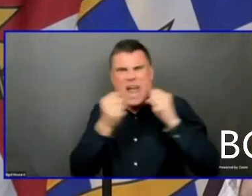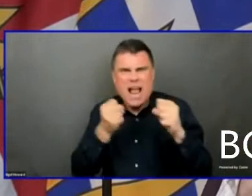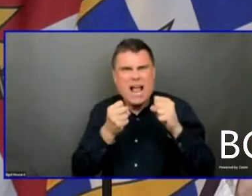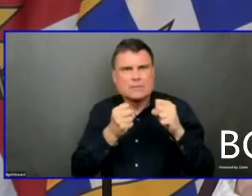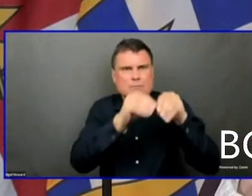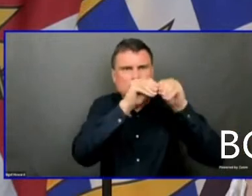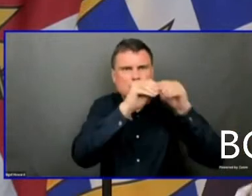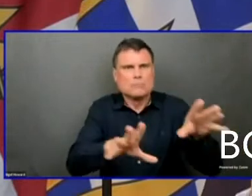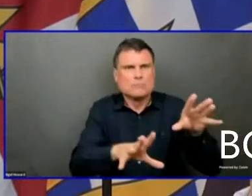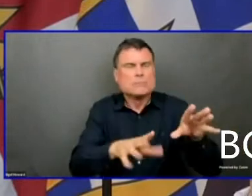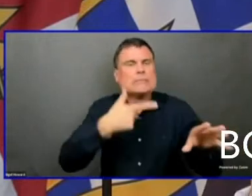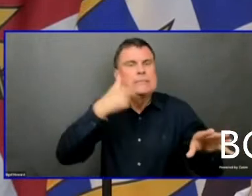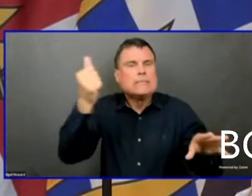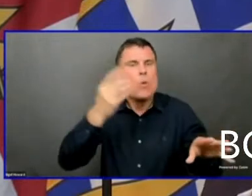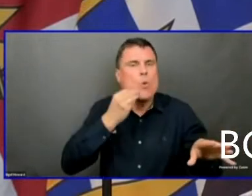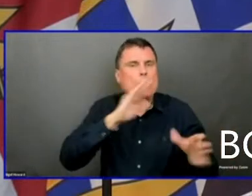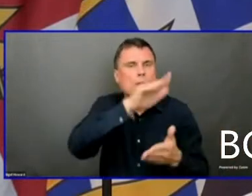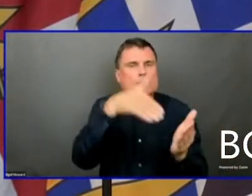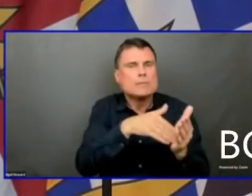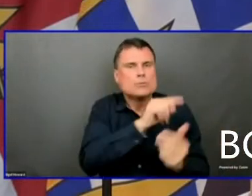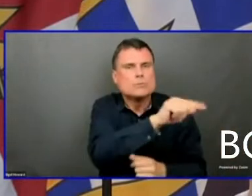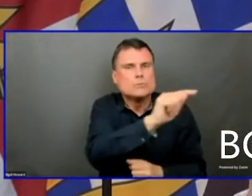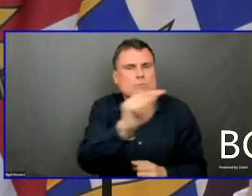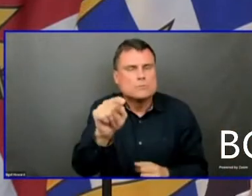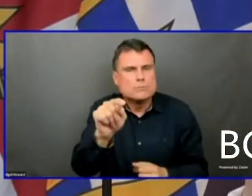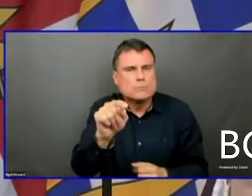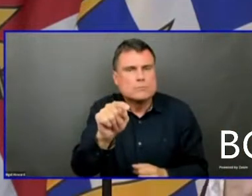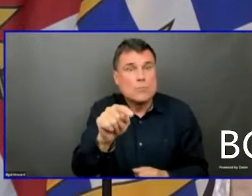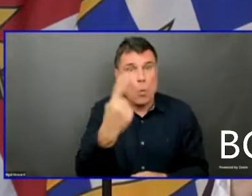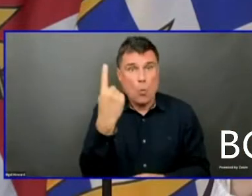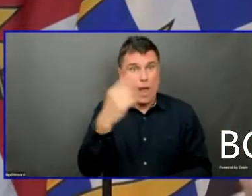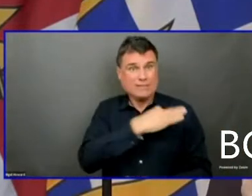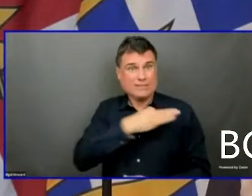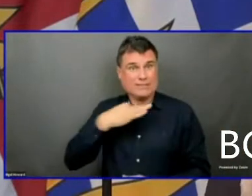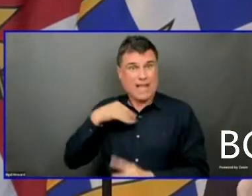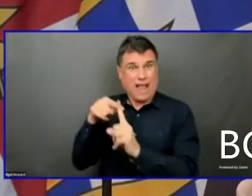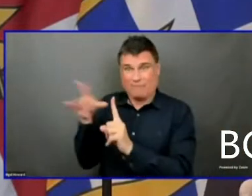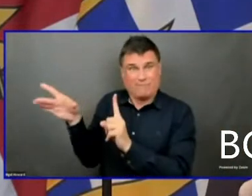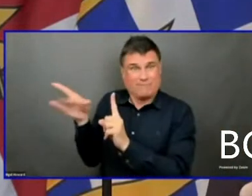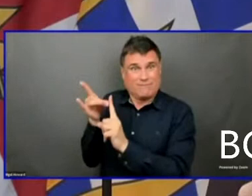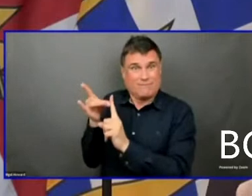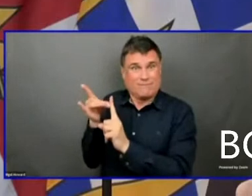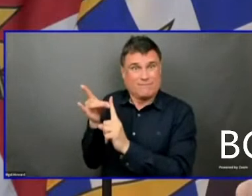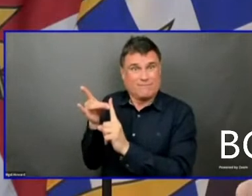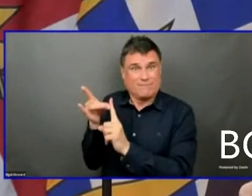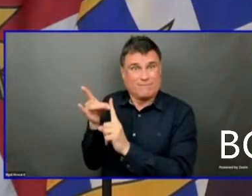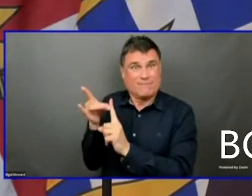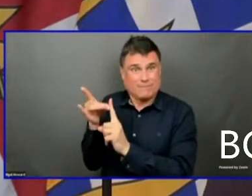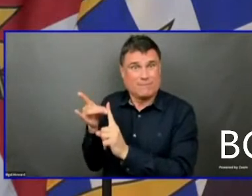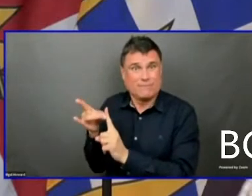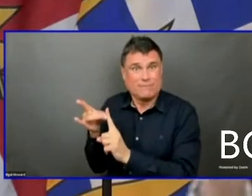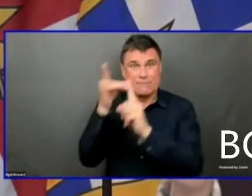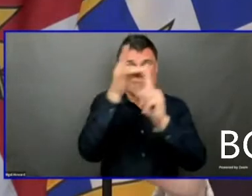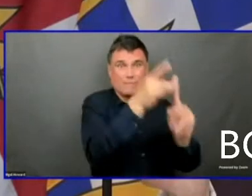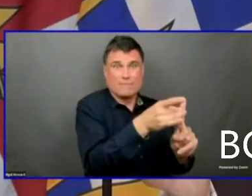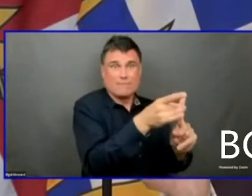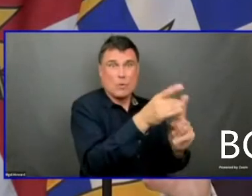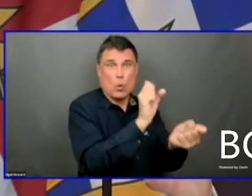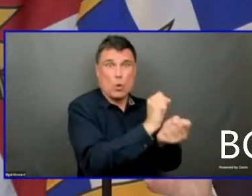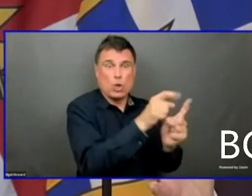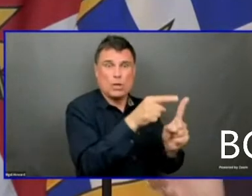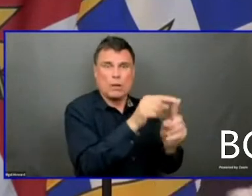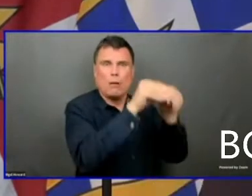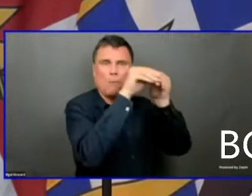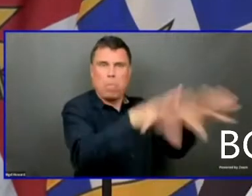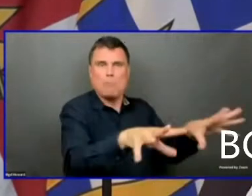a single staff with exposure within the facility or a single resident in the facility. 只要有一例居民